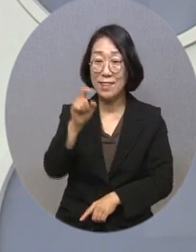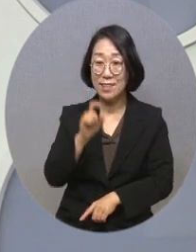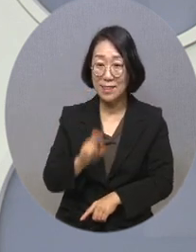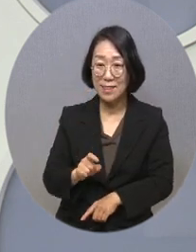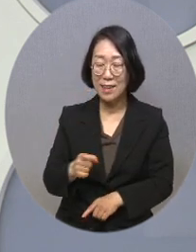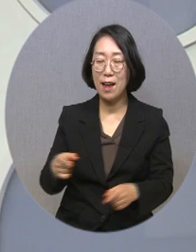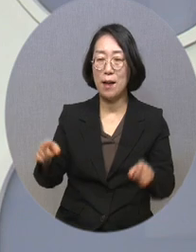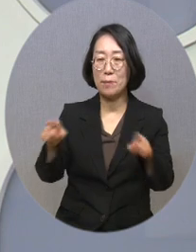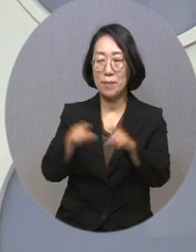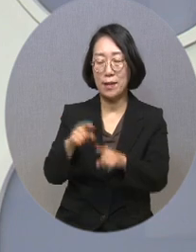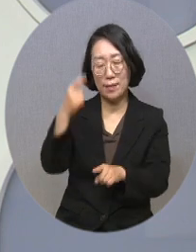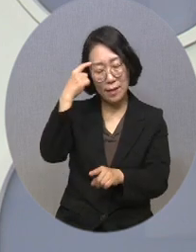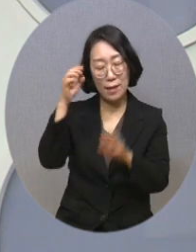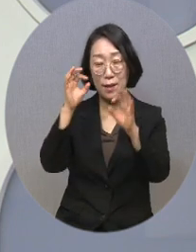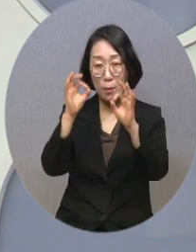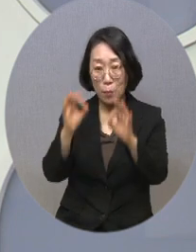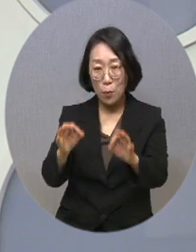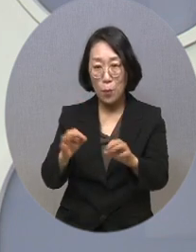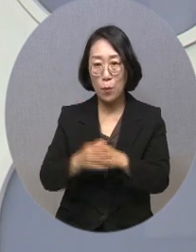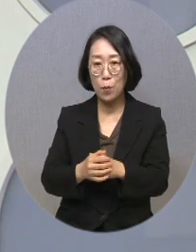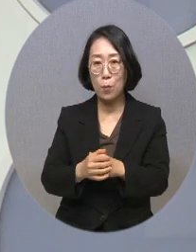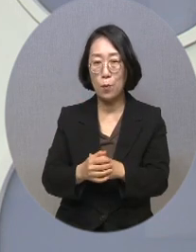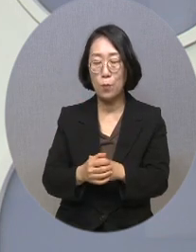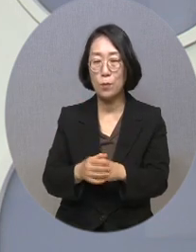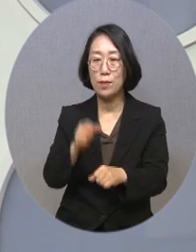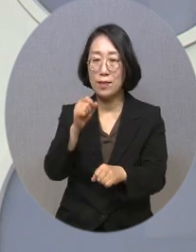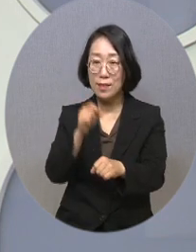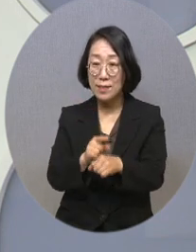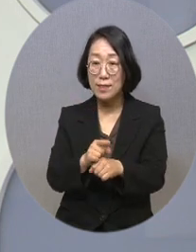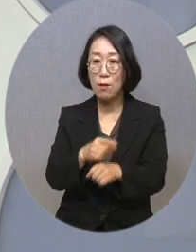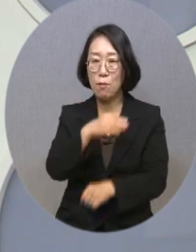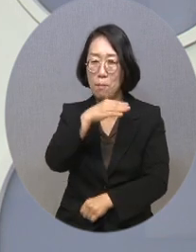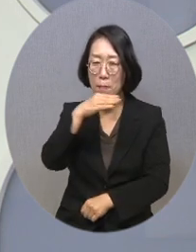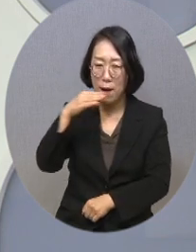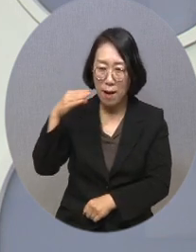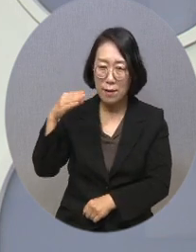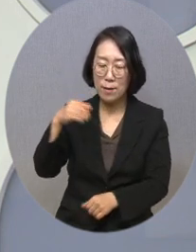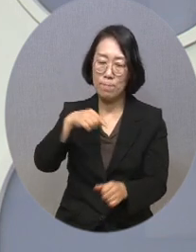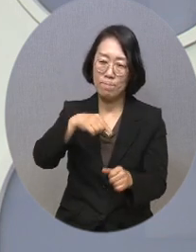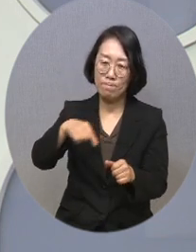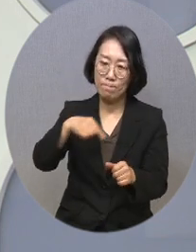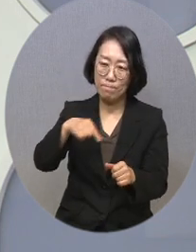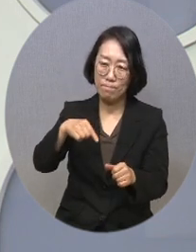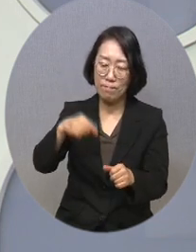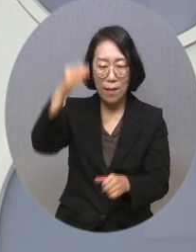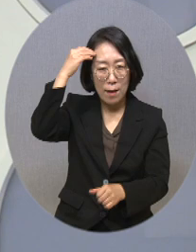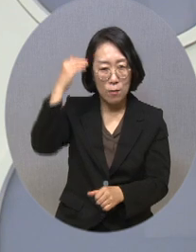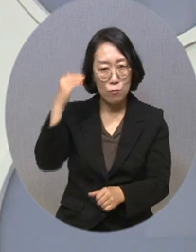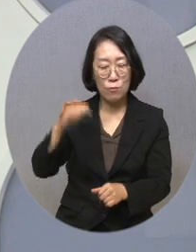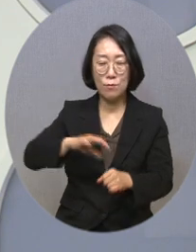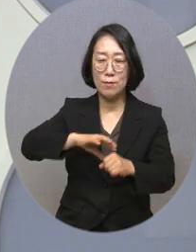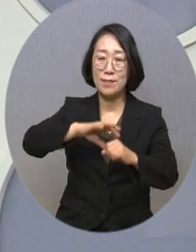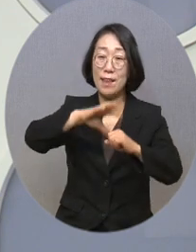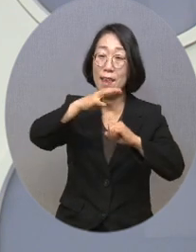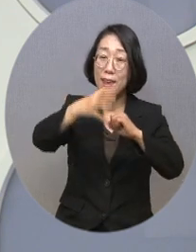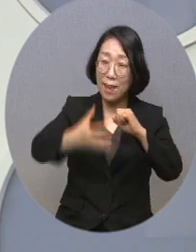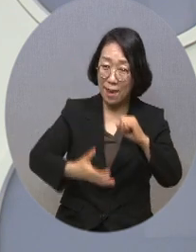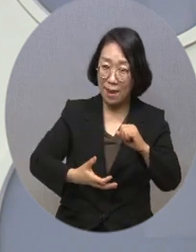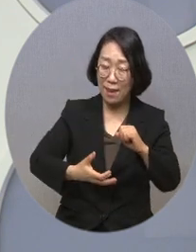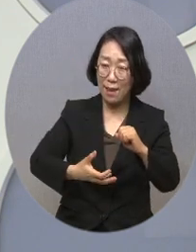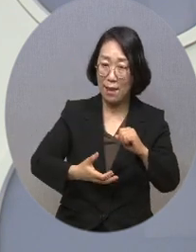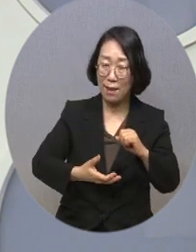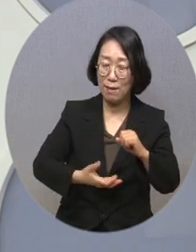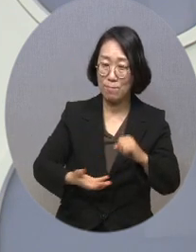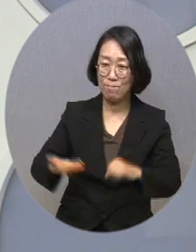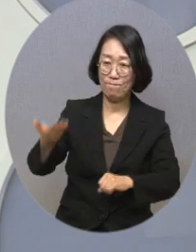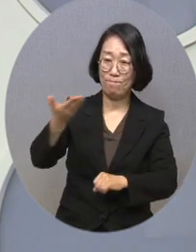우리 함께 생각을 하고 또 인성도 제대로 된 인성으로 대한민국이 전 세계를 이끌어가는